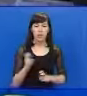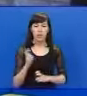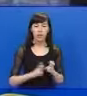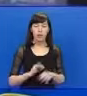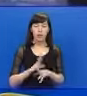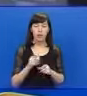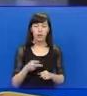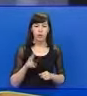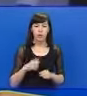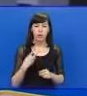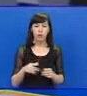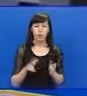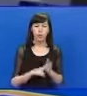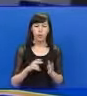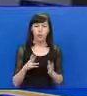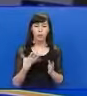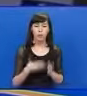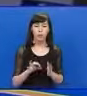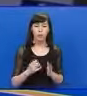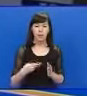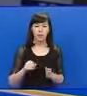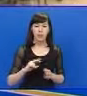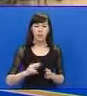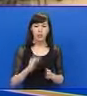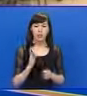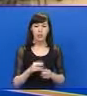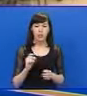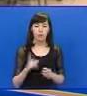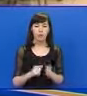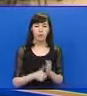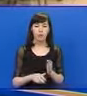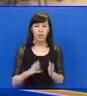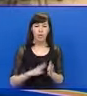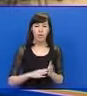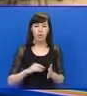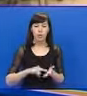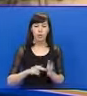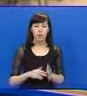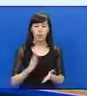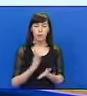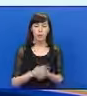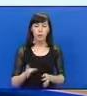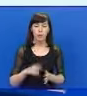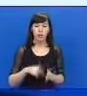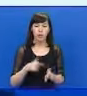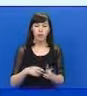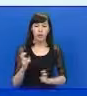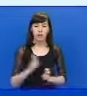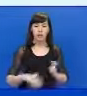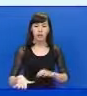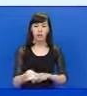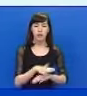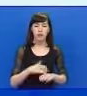көлемі 228,5 миллиард теңге болатын 164 жоба іске қосылды. Ал аудан қалалардағы индустриалды